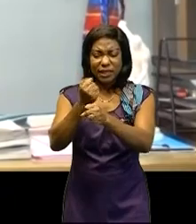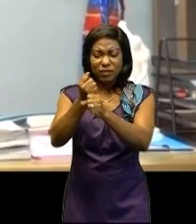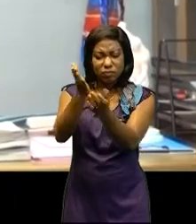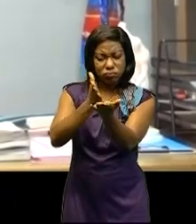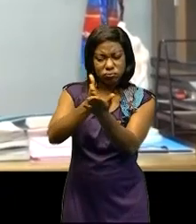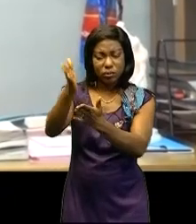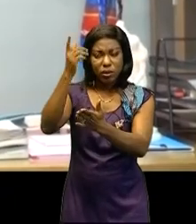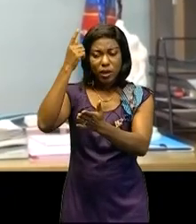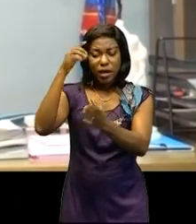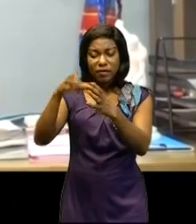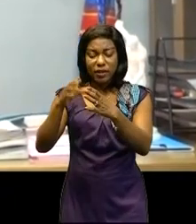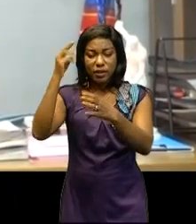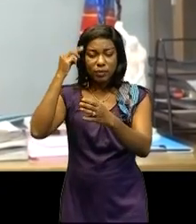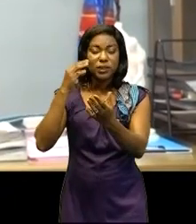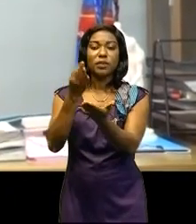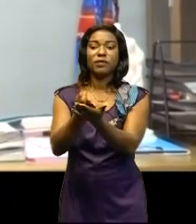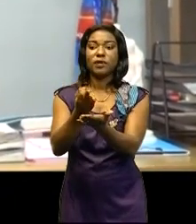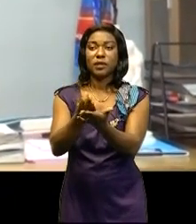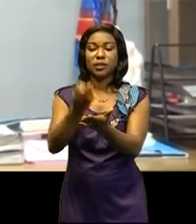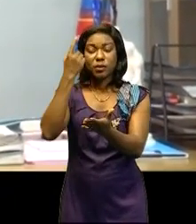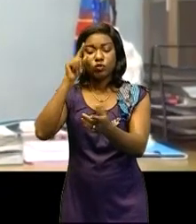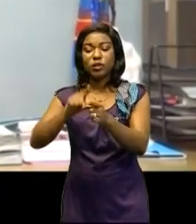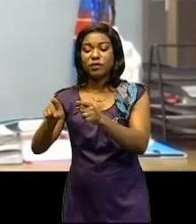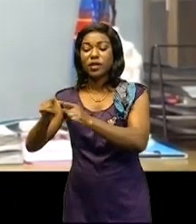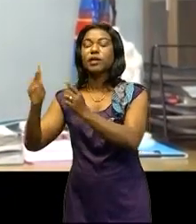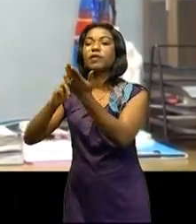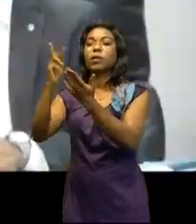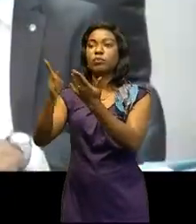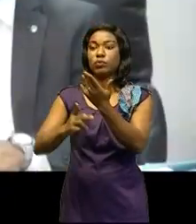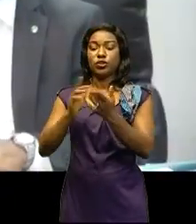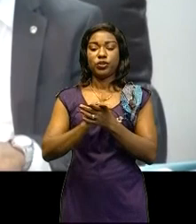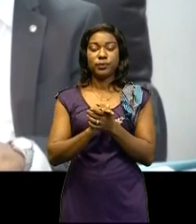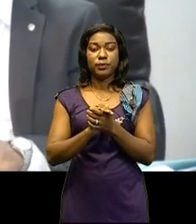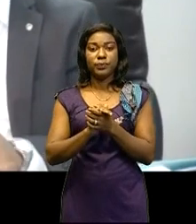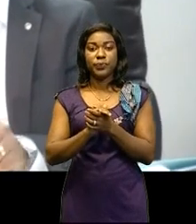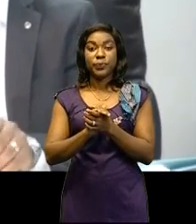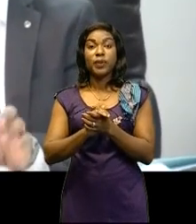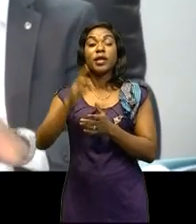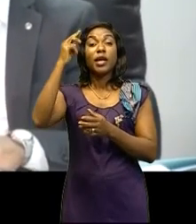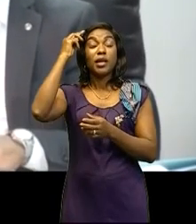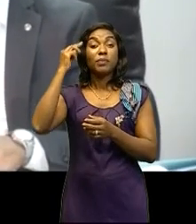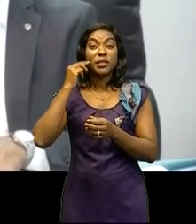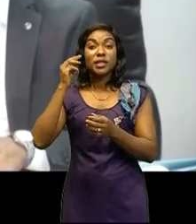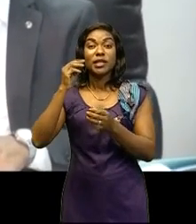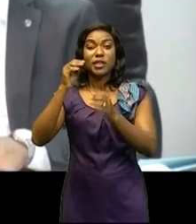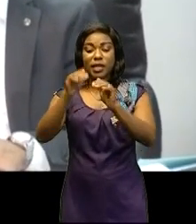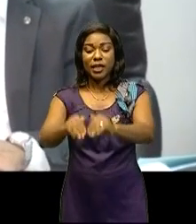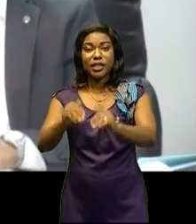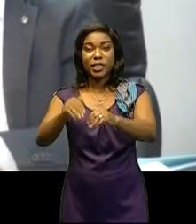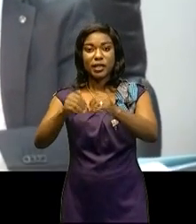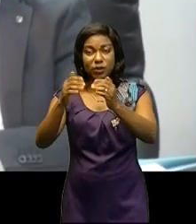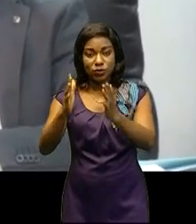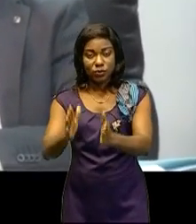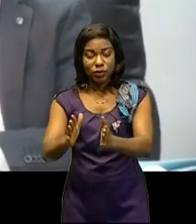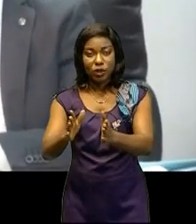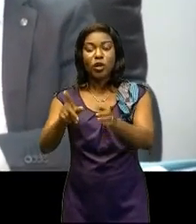des questions liées au financement de ces différents projets. Le ministre de l'Agriculture a aussi fait